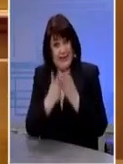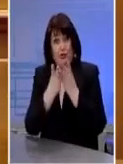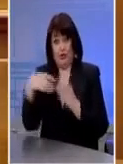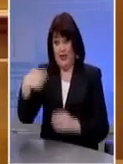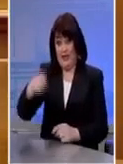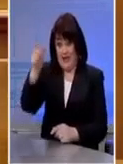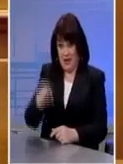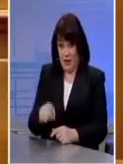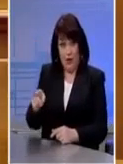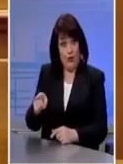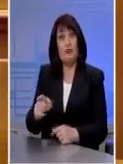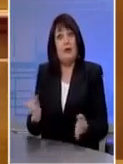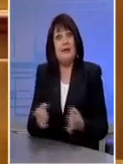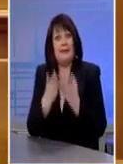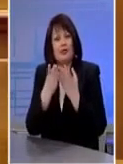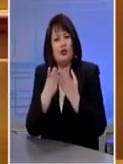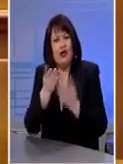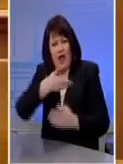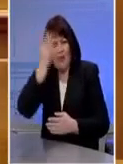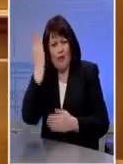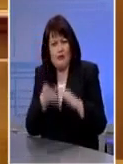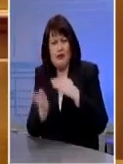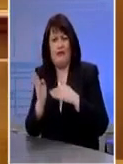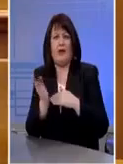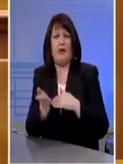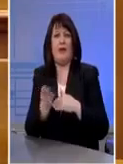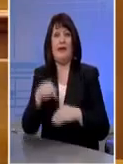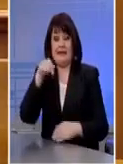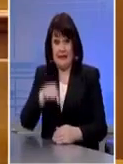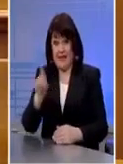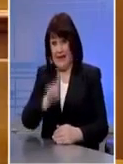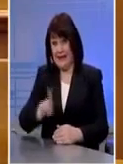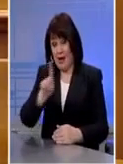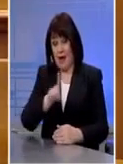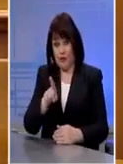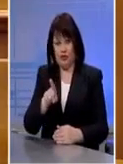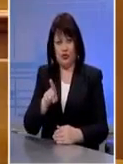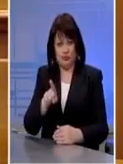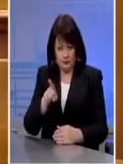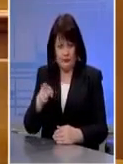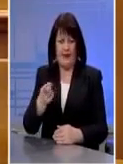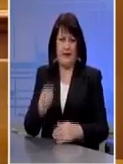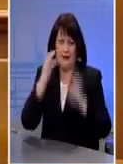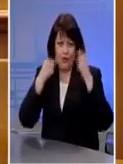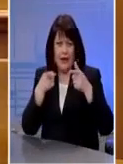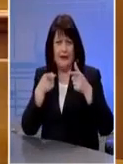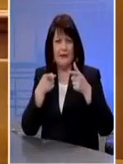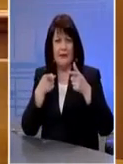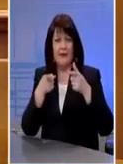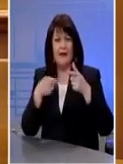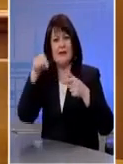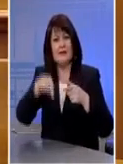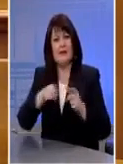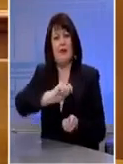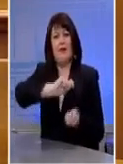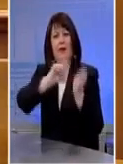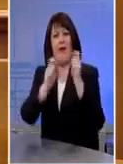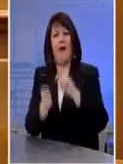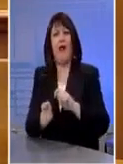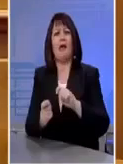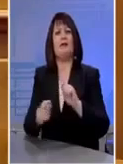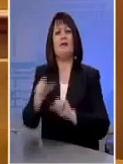Αλλά και σήμερα ο κύριος Μητσοτάκης, ο αρχηγός της εκτοματικής αντιπολιτεύσεως, αλλάζει τον